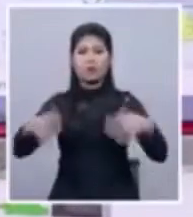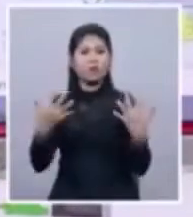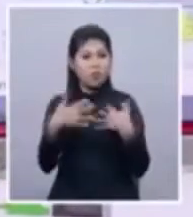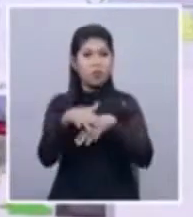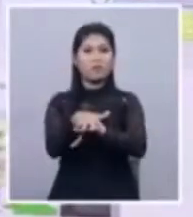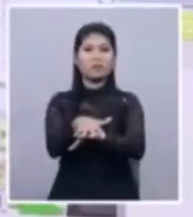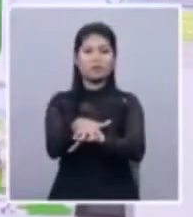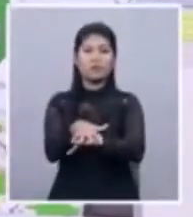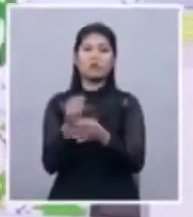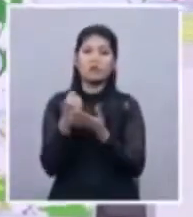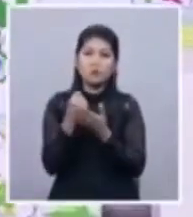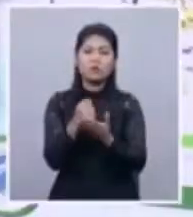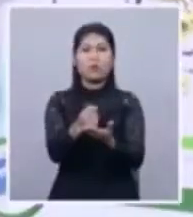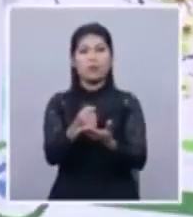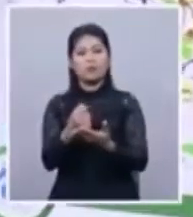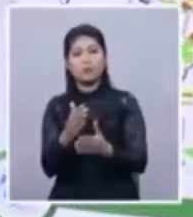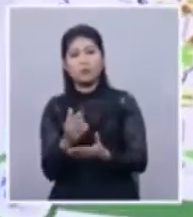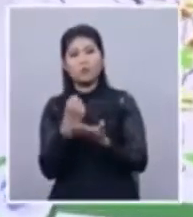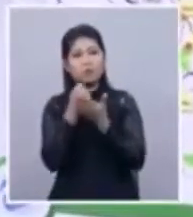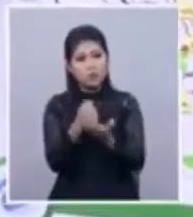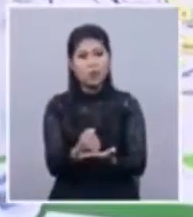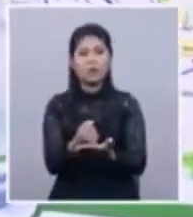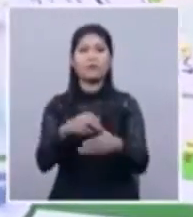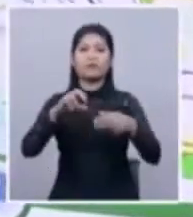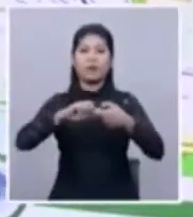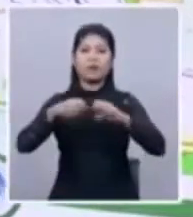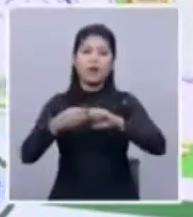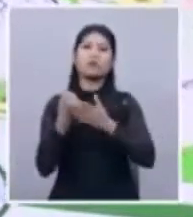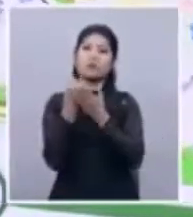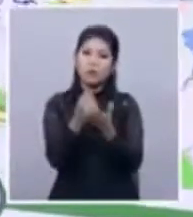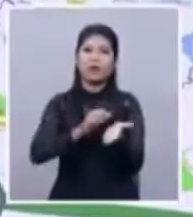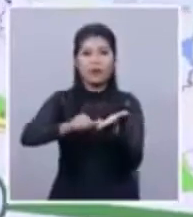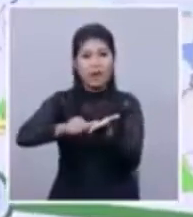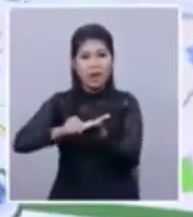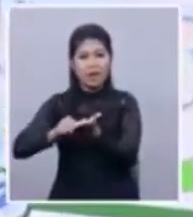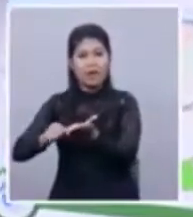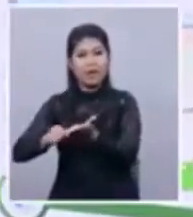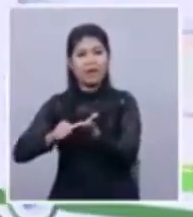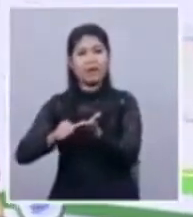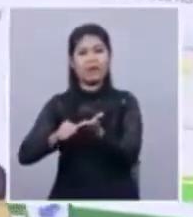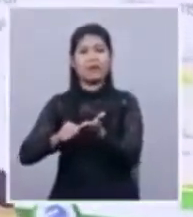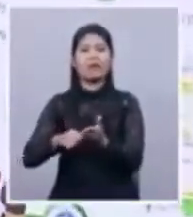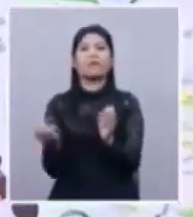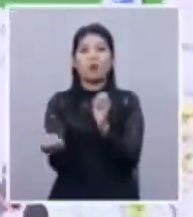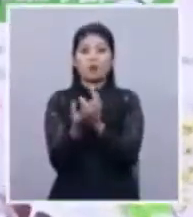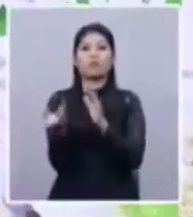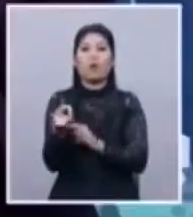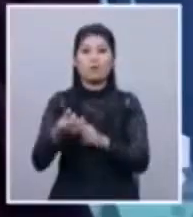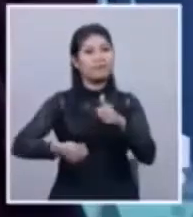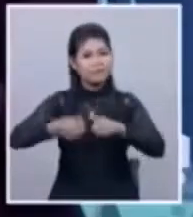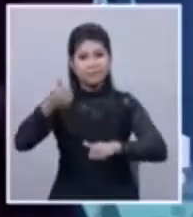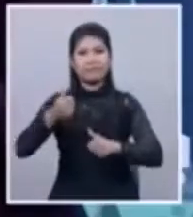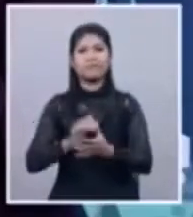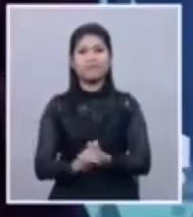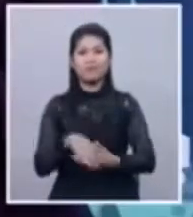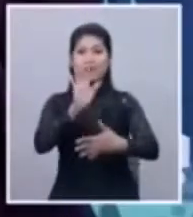ยับยั้งเข้าไปเผชิญเหตุหรือว่าลดทอนบรรเทาปัญหาให้ได้มากที่สุดแล้วก็ให้เกิดผลกระทบน้อยที่สุดครับ ค่ะคือเห็